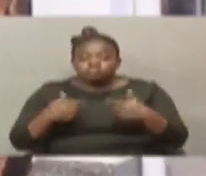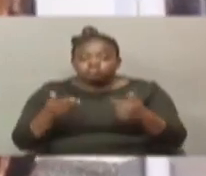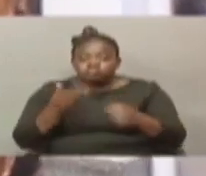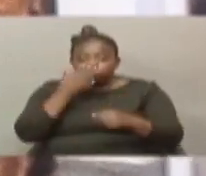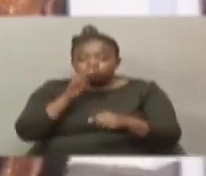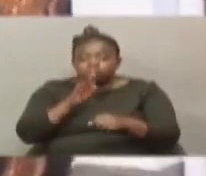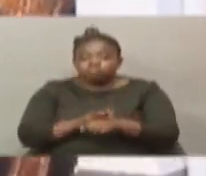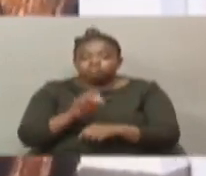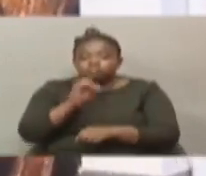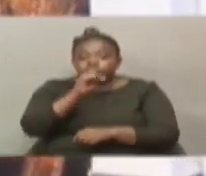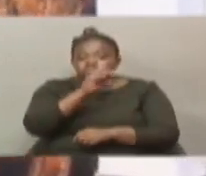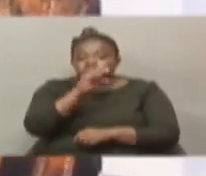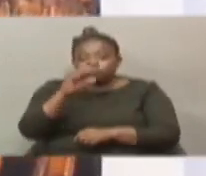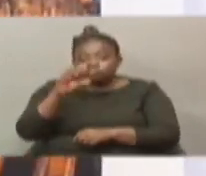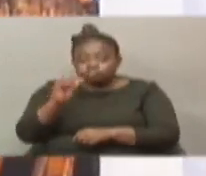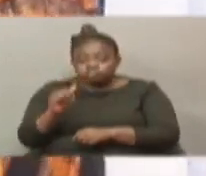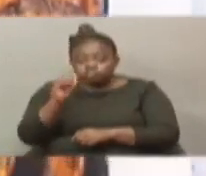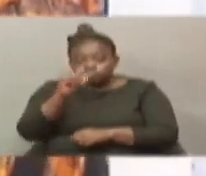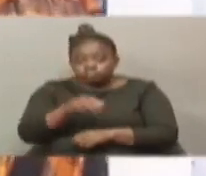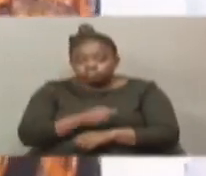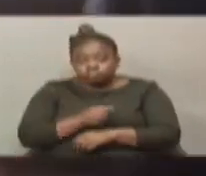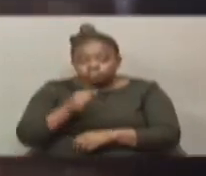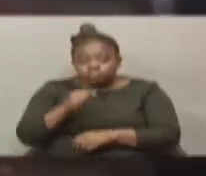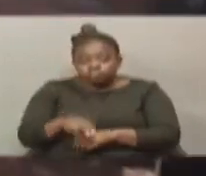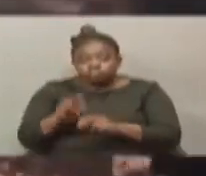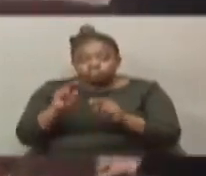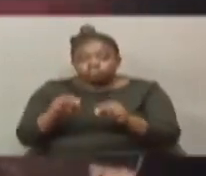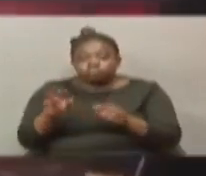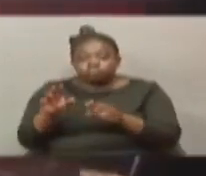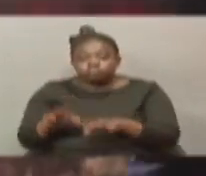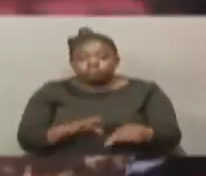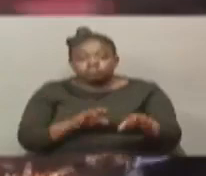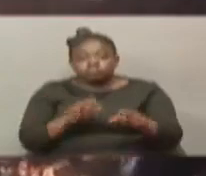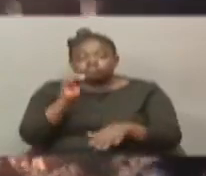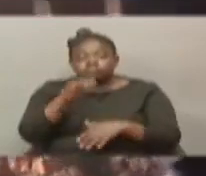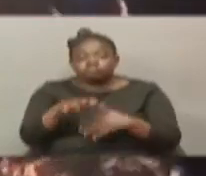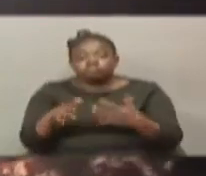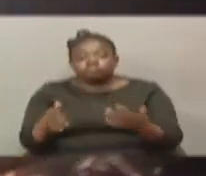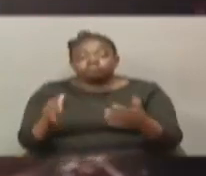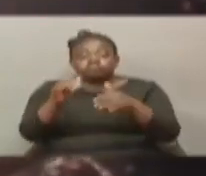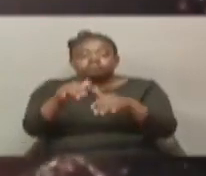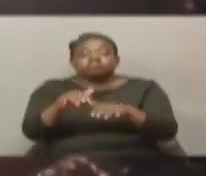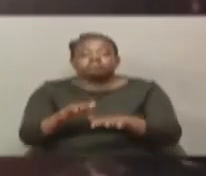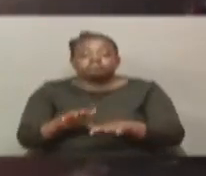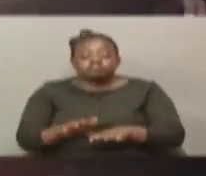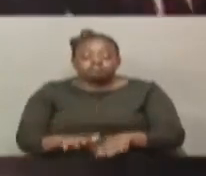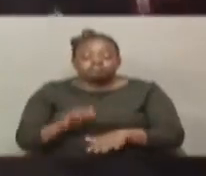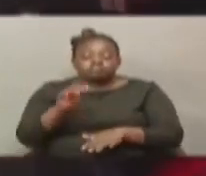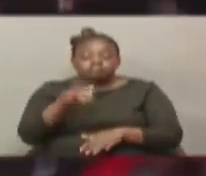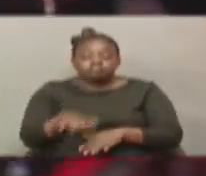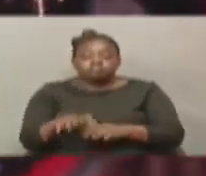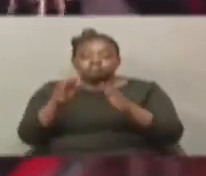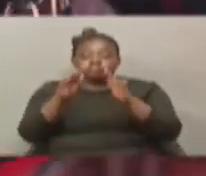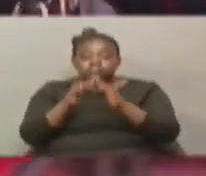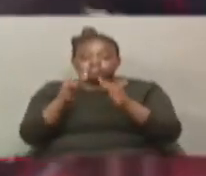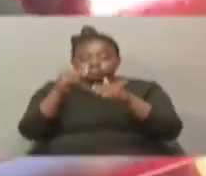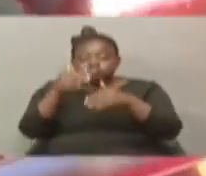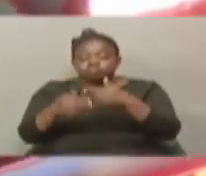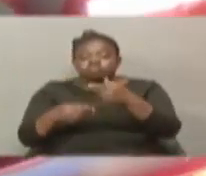promise you Isaac, your mother will not suffer. Oluvannyuma Ekoro agalamiziddwa mu nnyumba ye